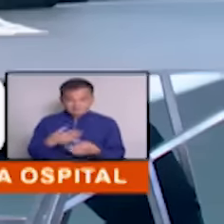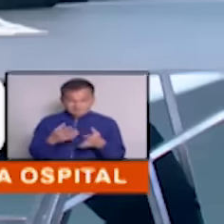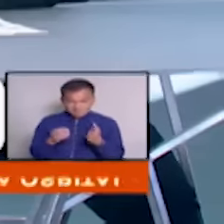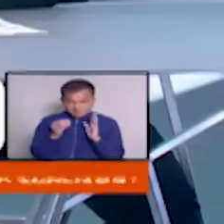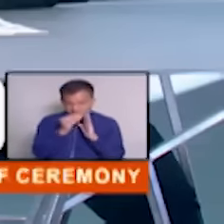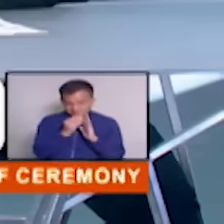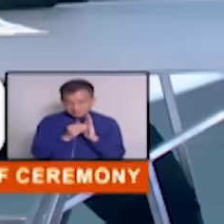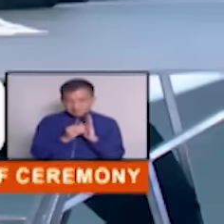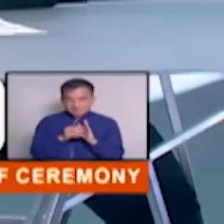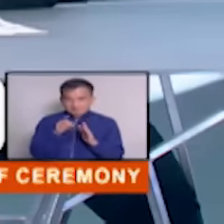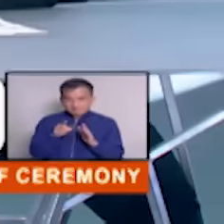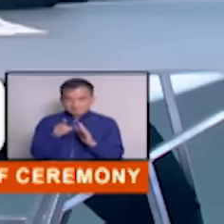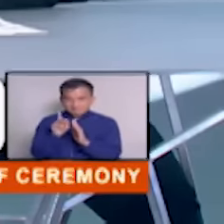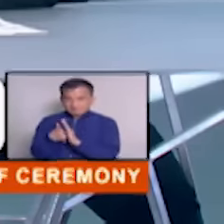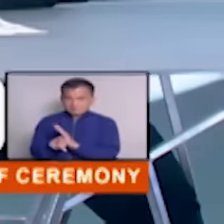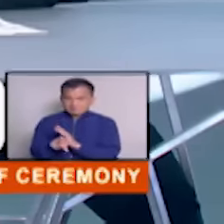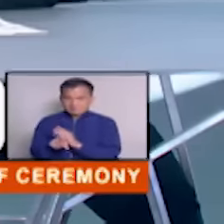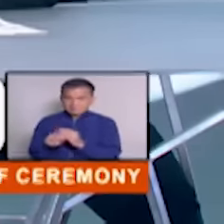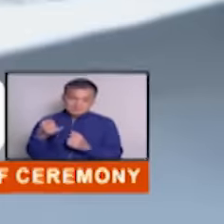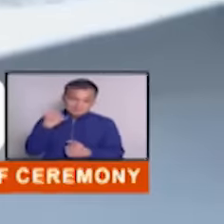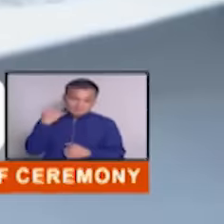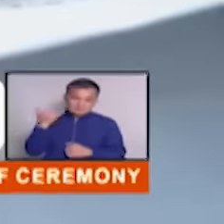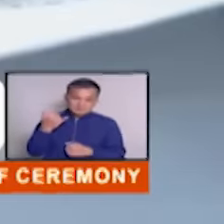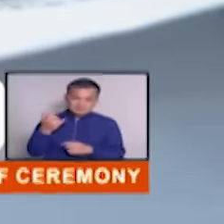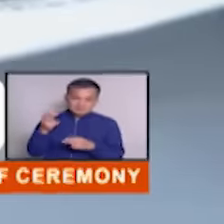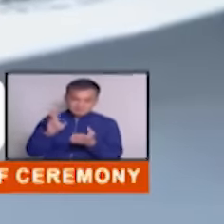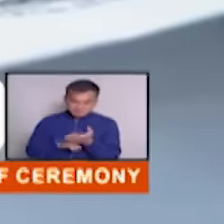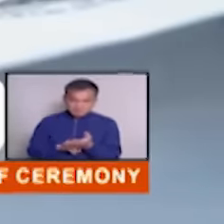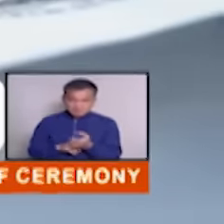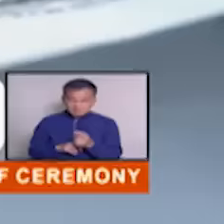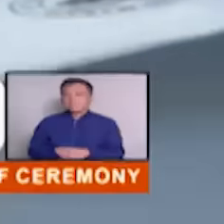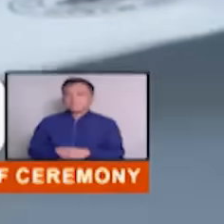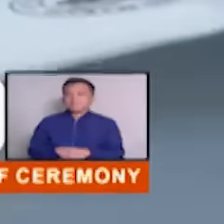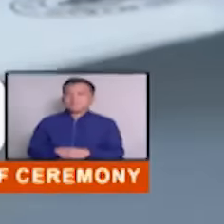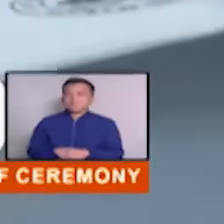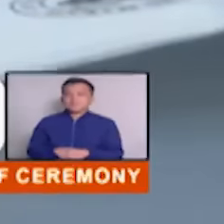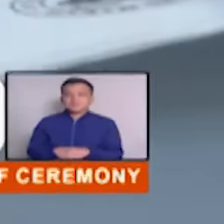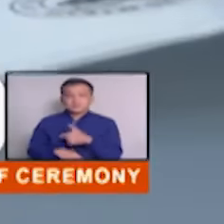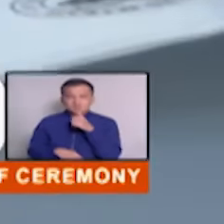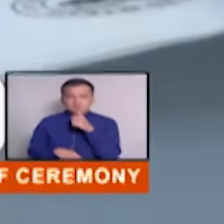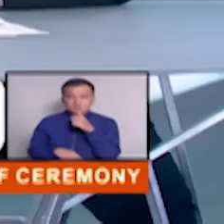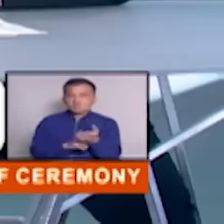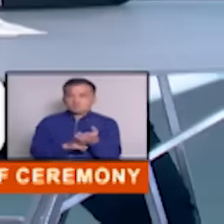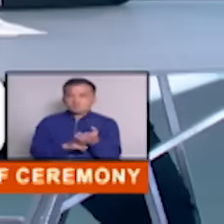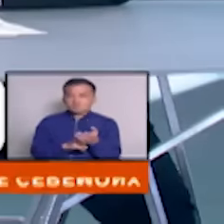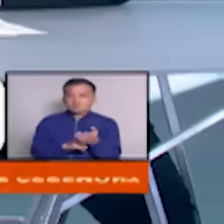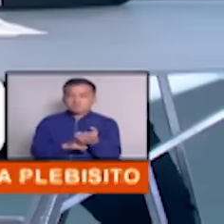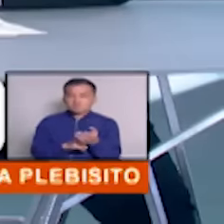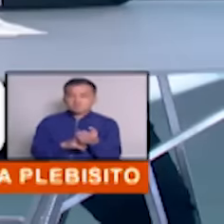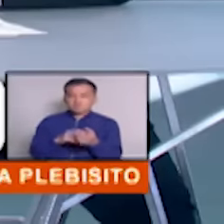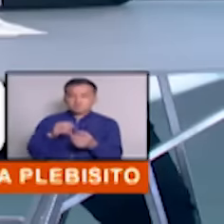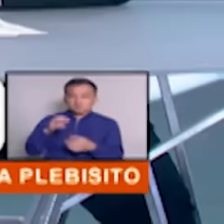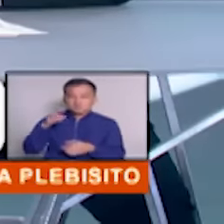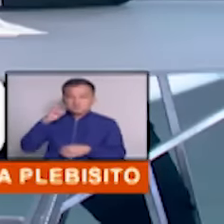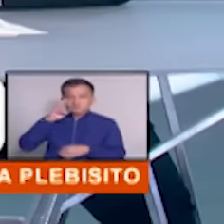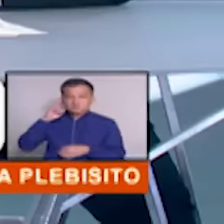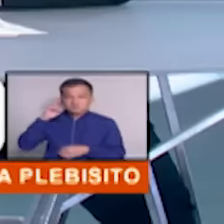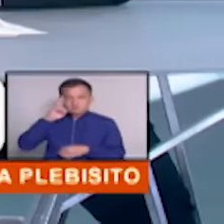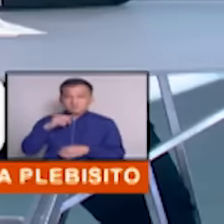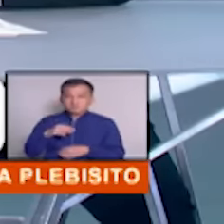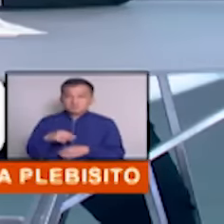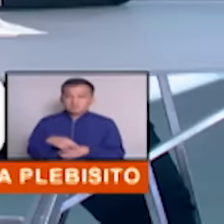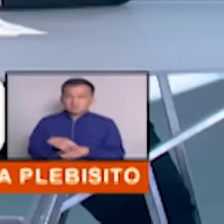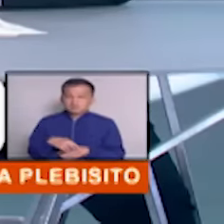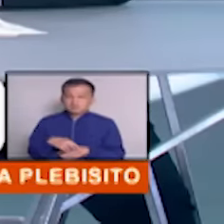nakalagay doon, ikaw ay papatay na namin, bibitayin na namin, pupirma ka pa rin. Parang ganun. Sino ang nagpapirma sa inyo? Si Sir Richard Raymond po